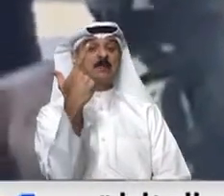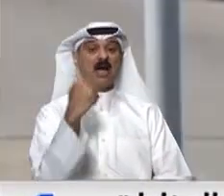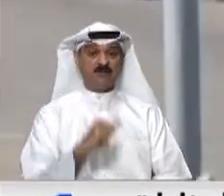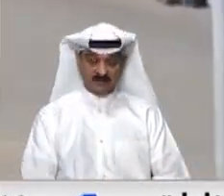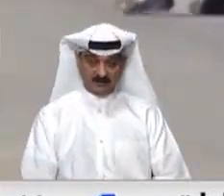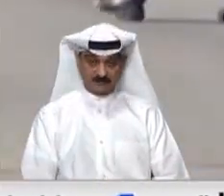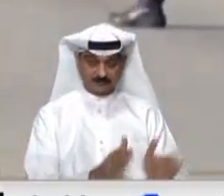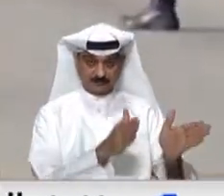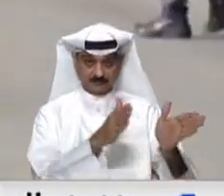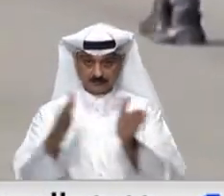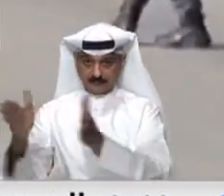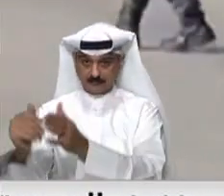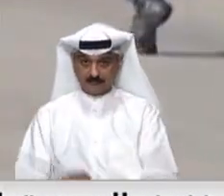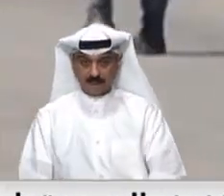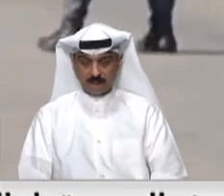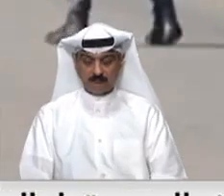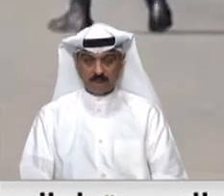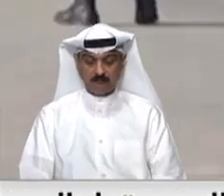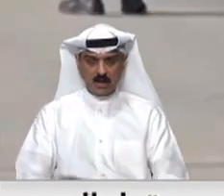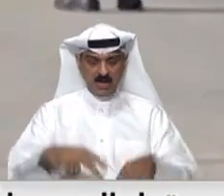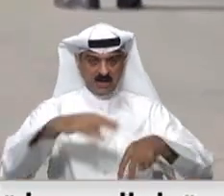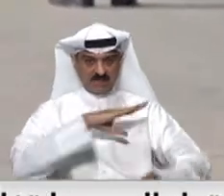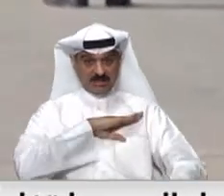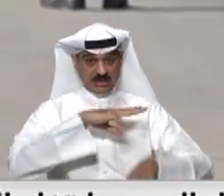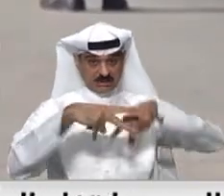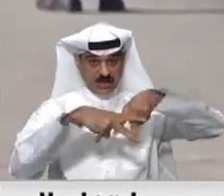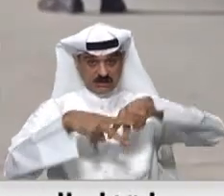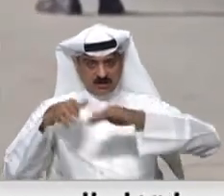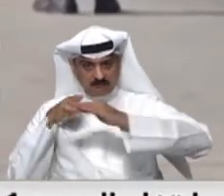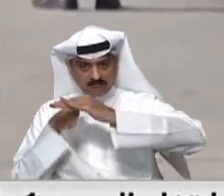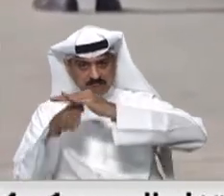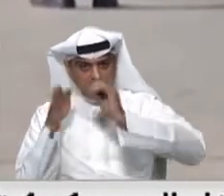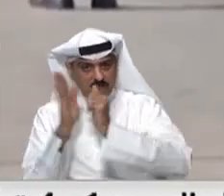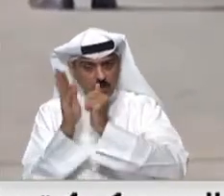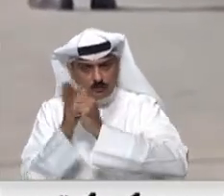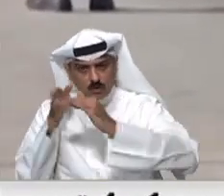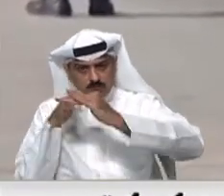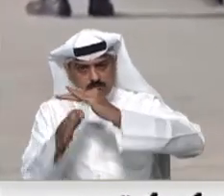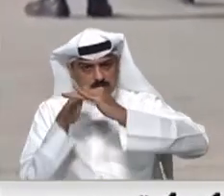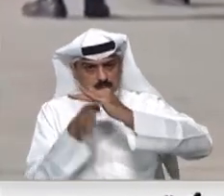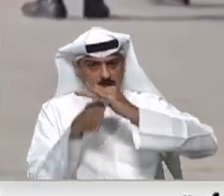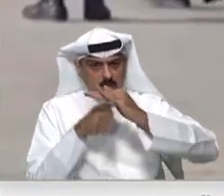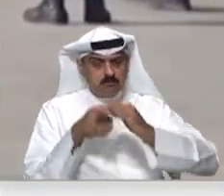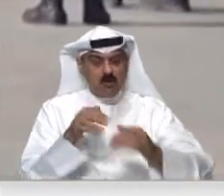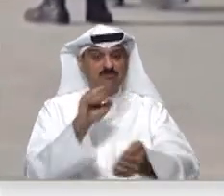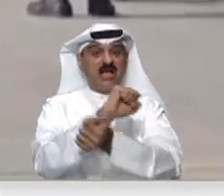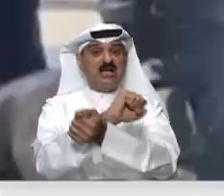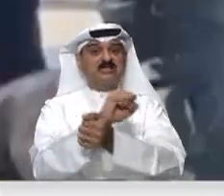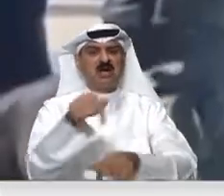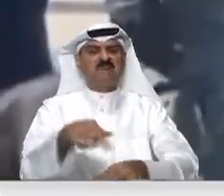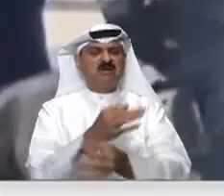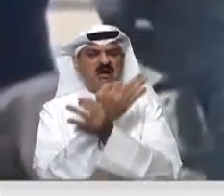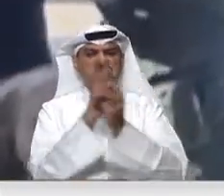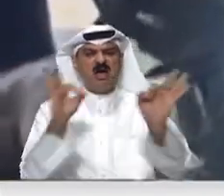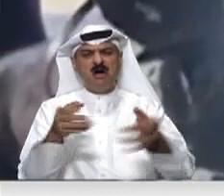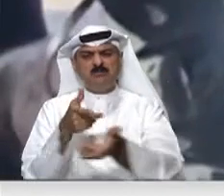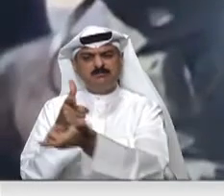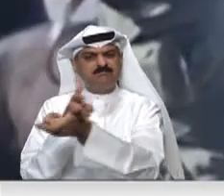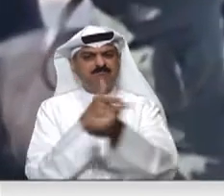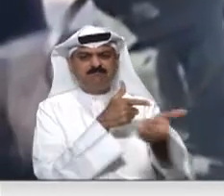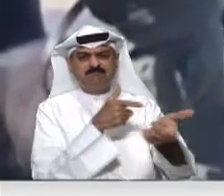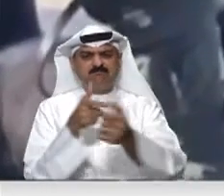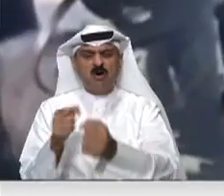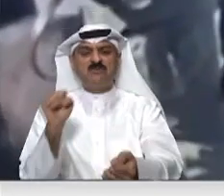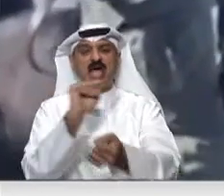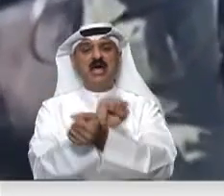تستمر فيه عمليات اقتحام المناطق الفلسطينية وتحويلها إلى ساحة حرب باستخدام كافة أنواع الأسلحة